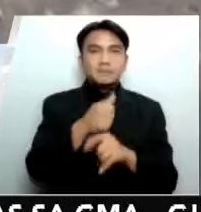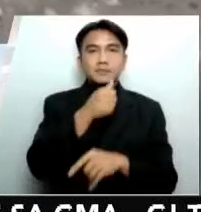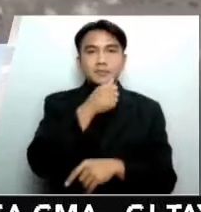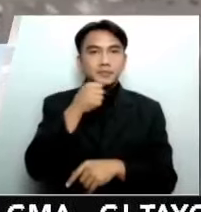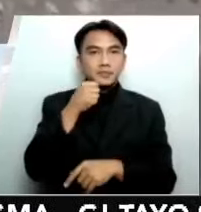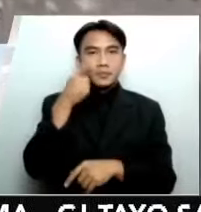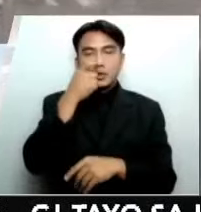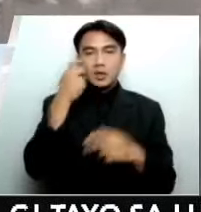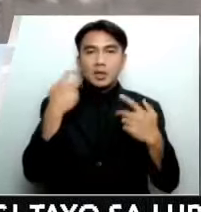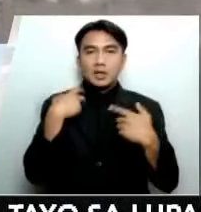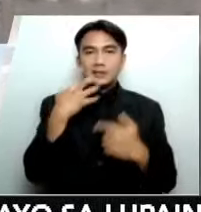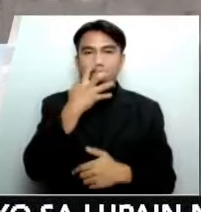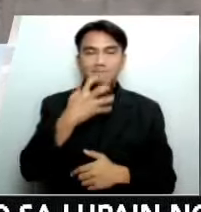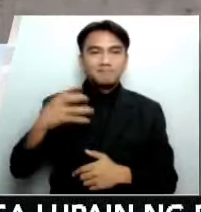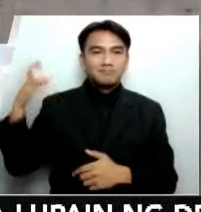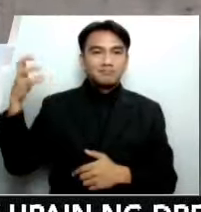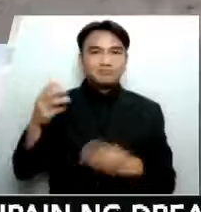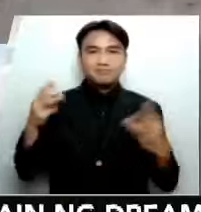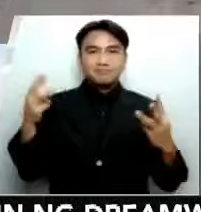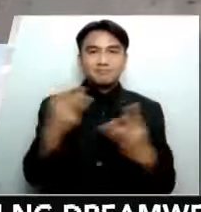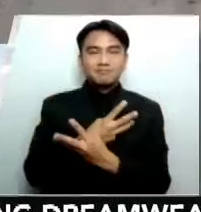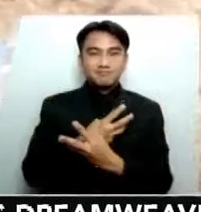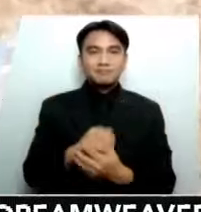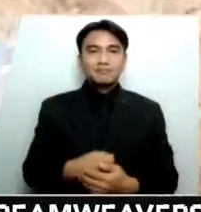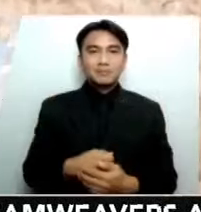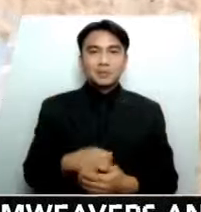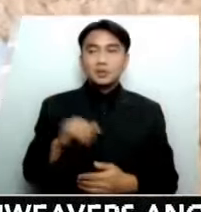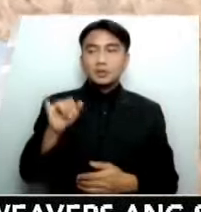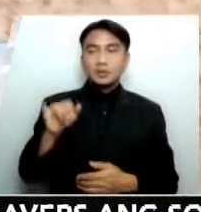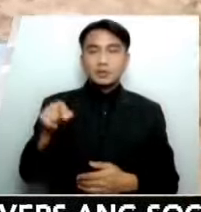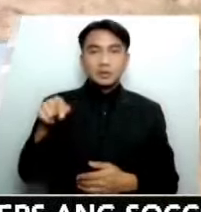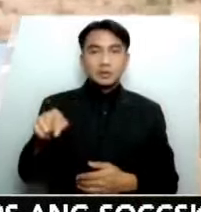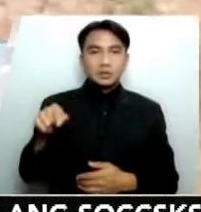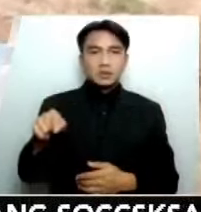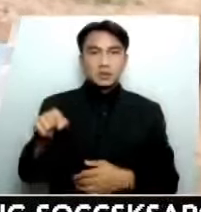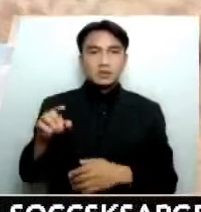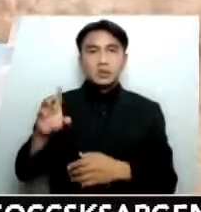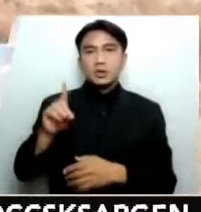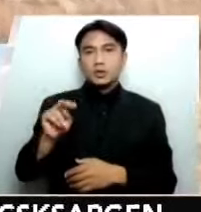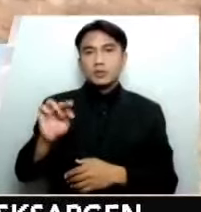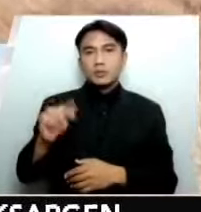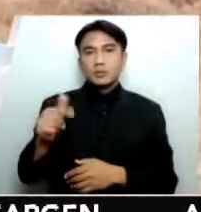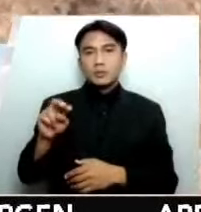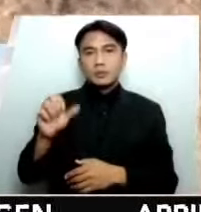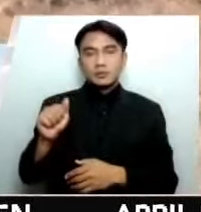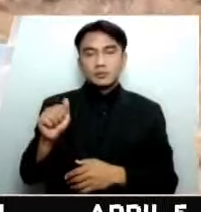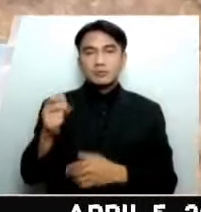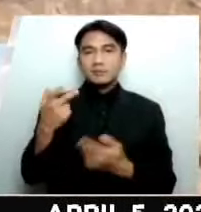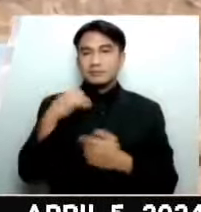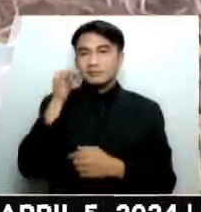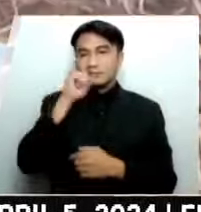matinding init. Isa ang dumanga sa apat na bayan sa Iloilo na nagbabalak magdeklara ng state of calamity dahil